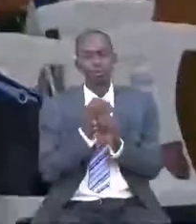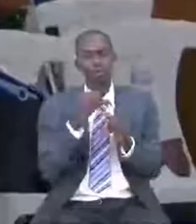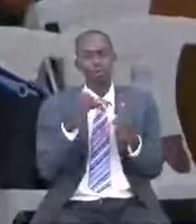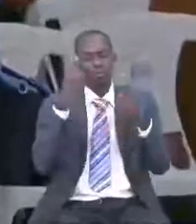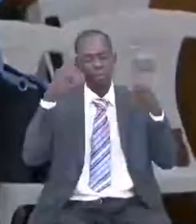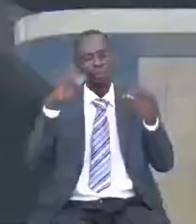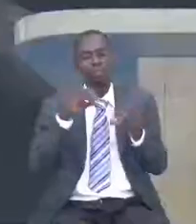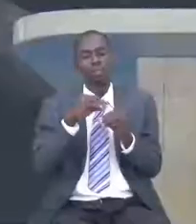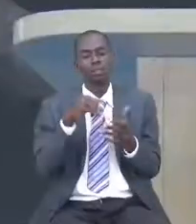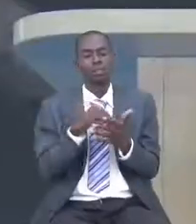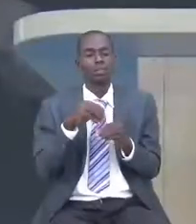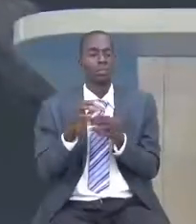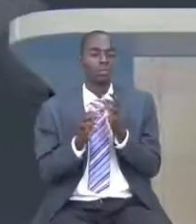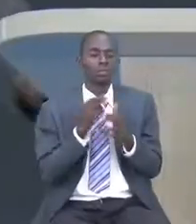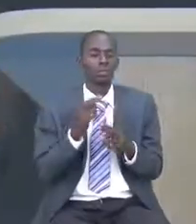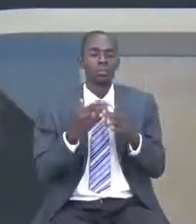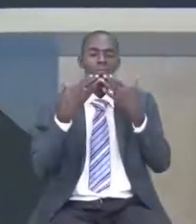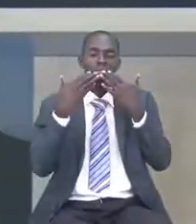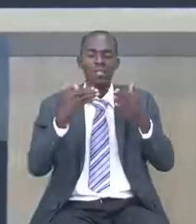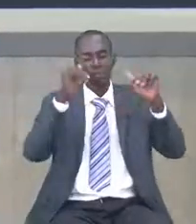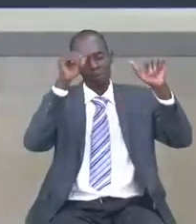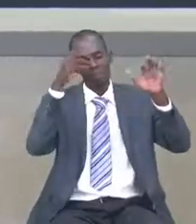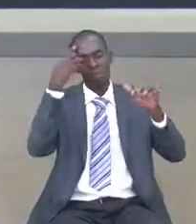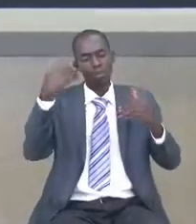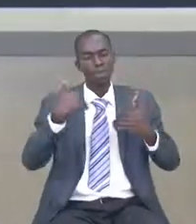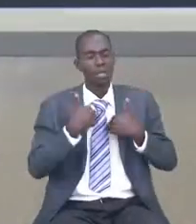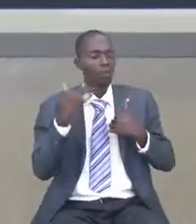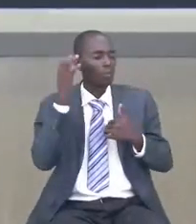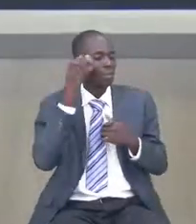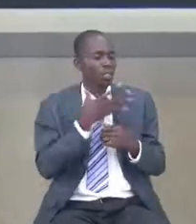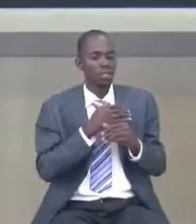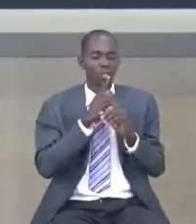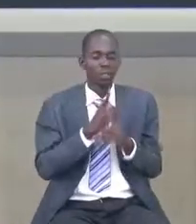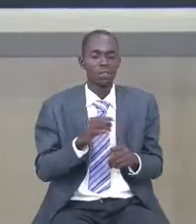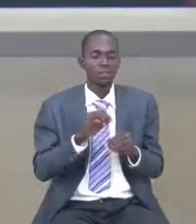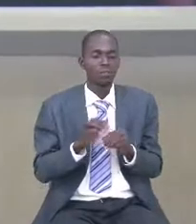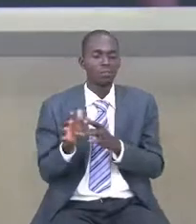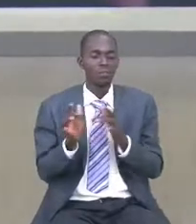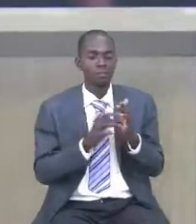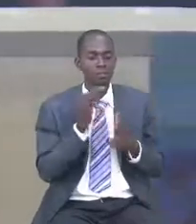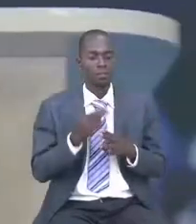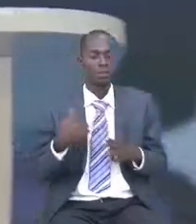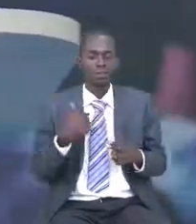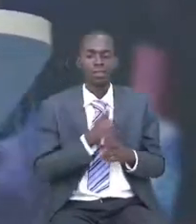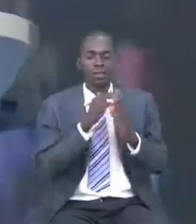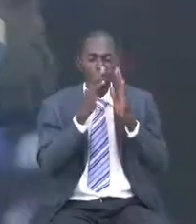te remercions, Seigneur, pour l'exaucement. Au nom de Jésus, nous prions.